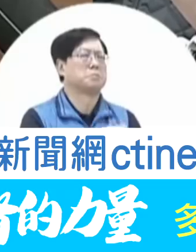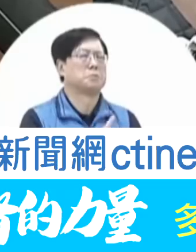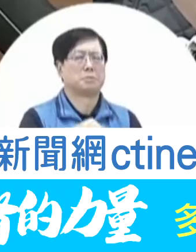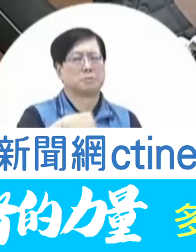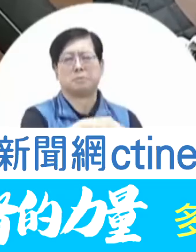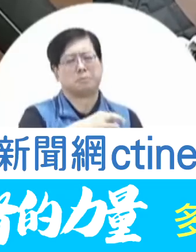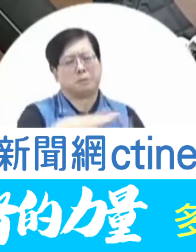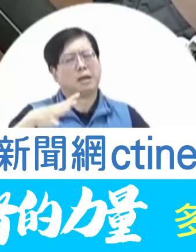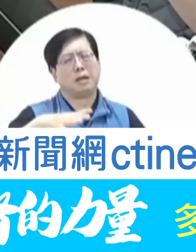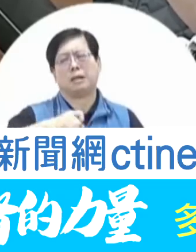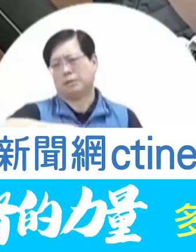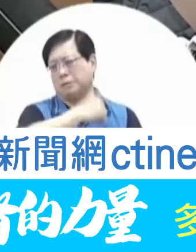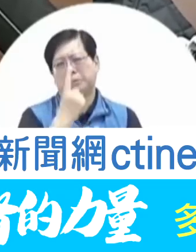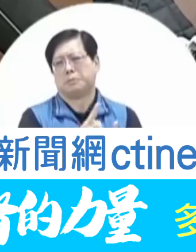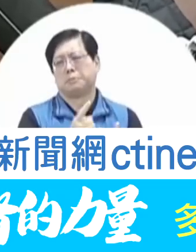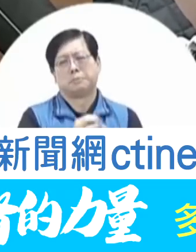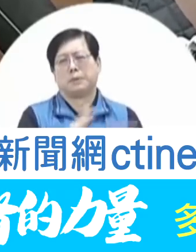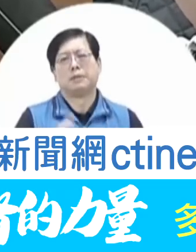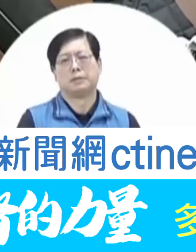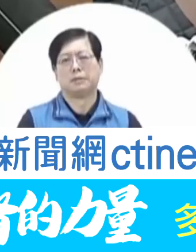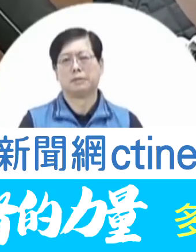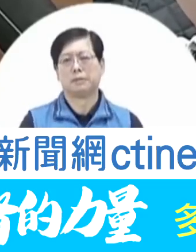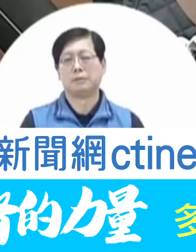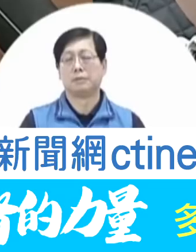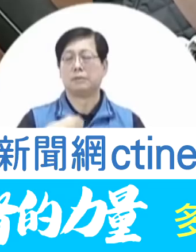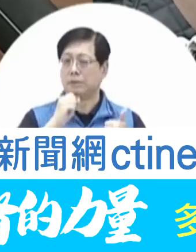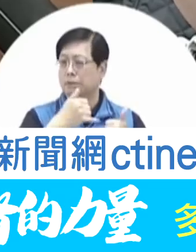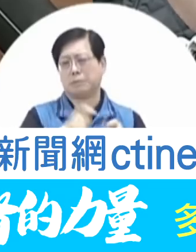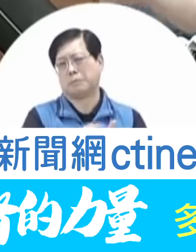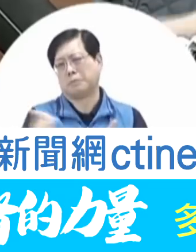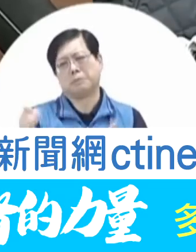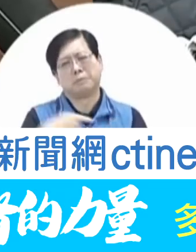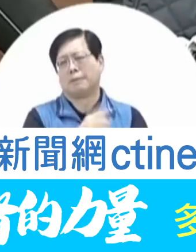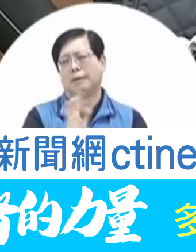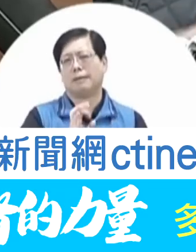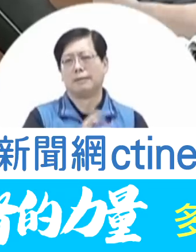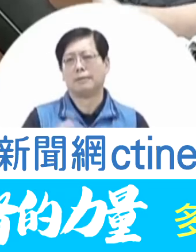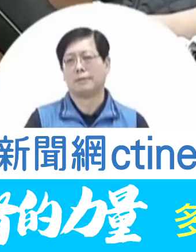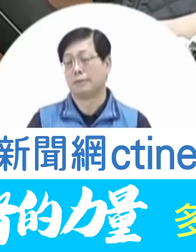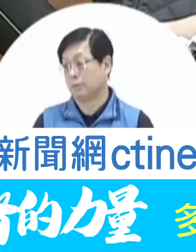一样，全部都选 C 嘛，跟三岁小孩一样跳针。你要